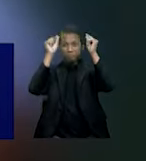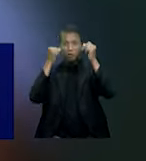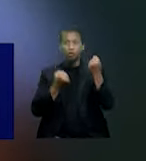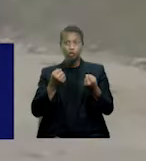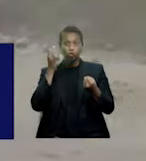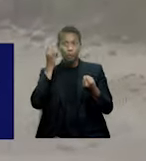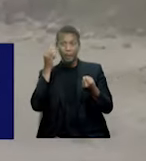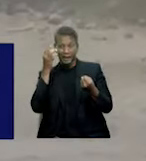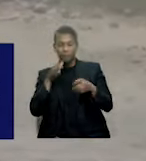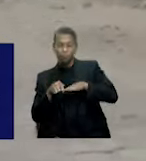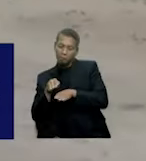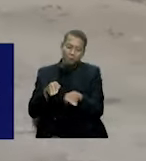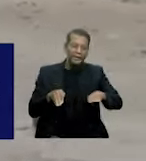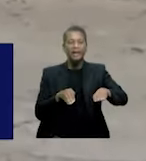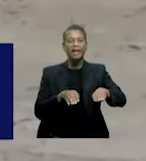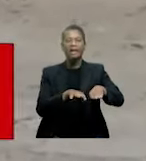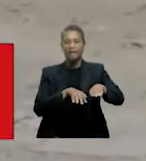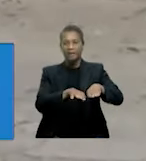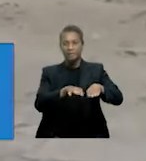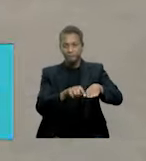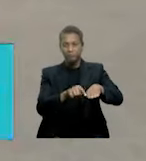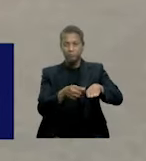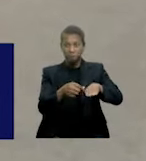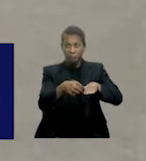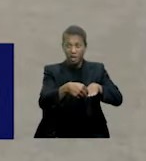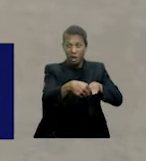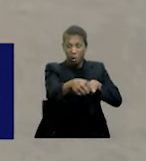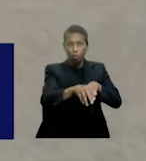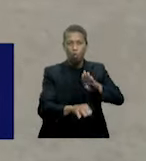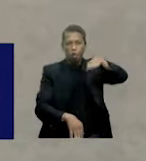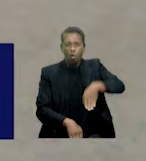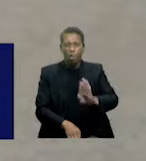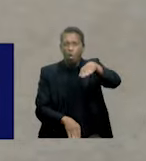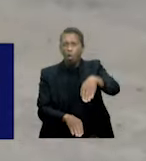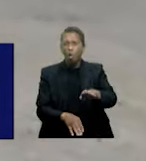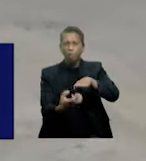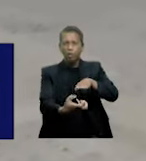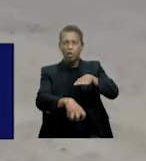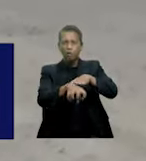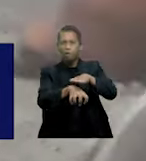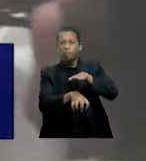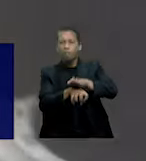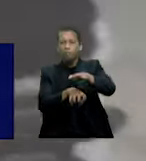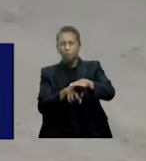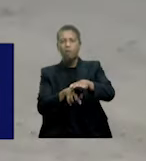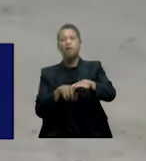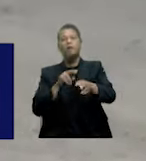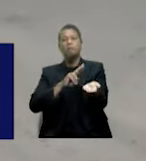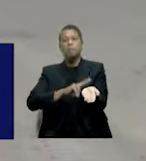kendaraan. Jarak tempuh yang jauh serta kondisi jalan yang rusak parah membuat pasien tidak keburu sampai di rumah